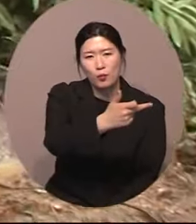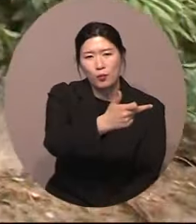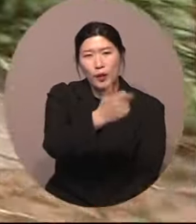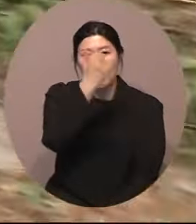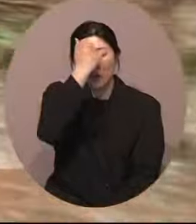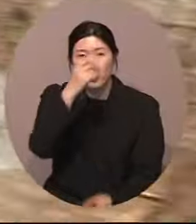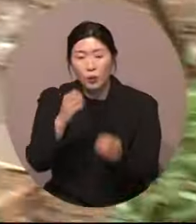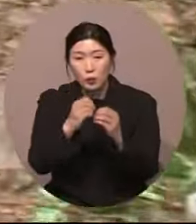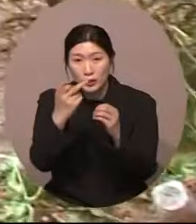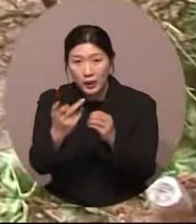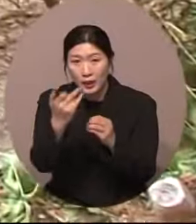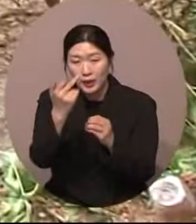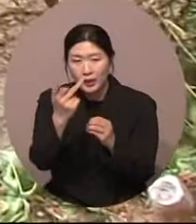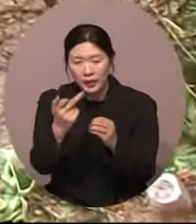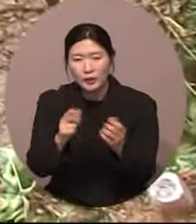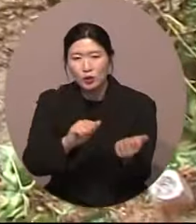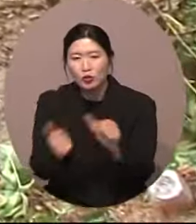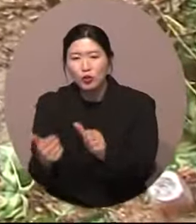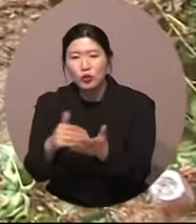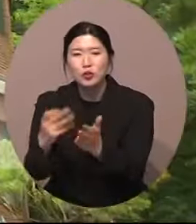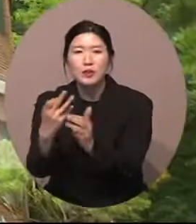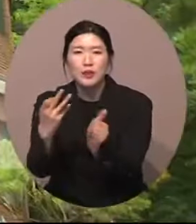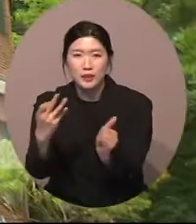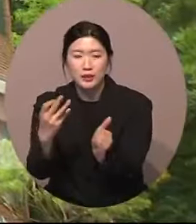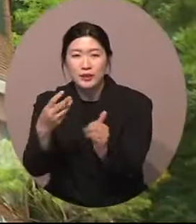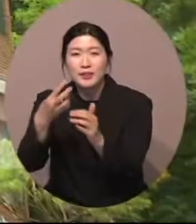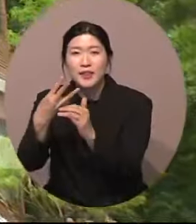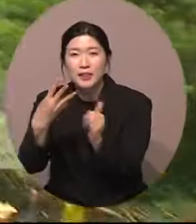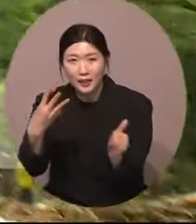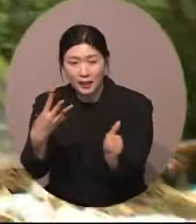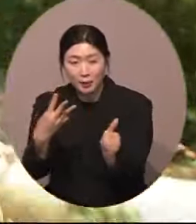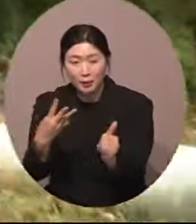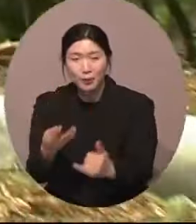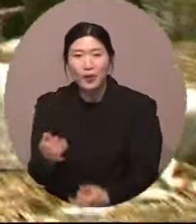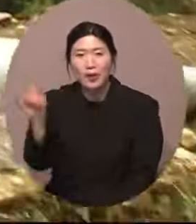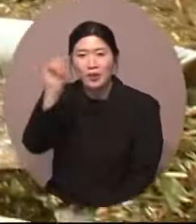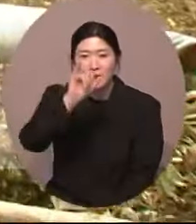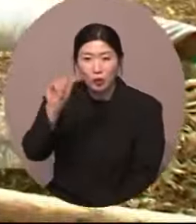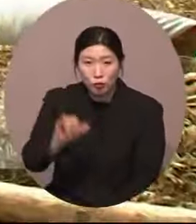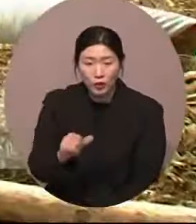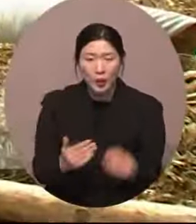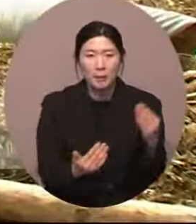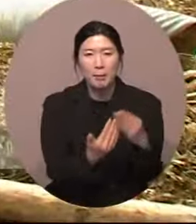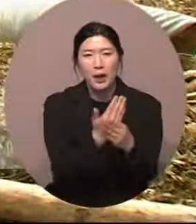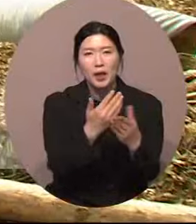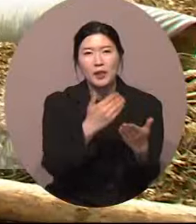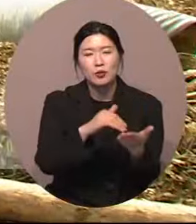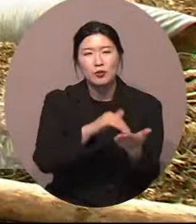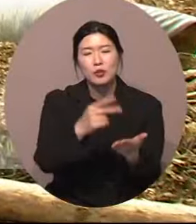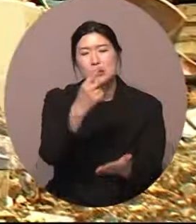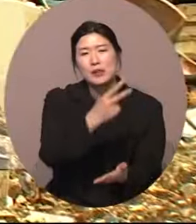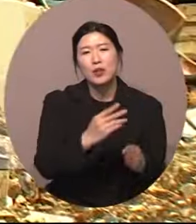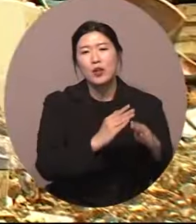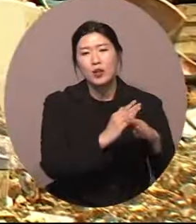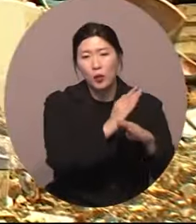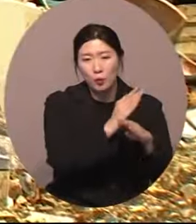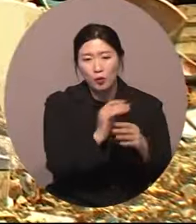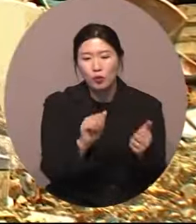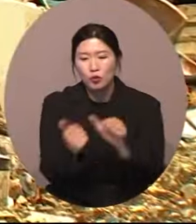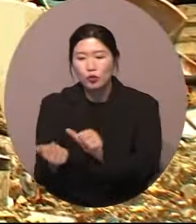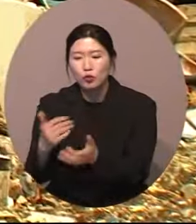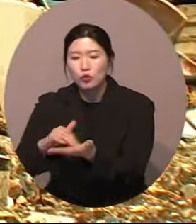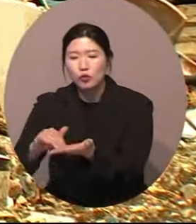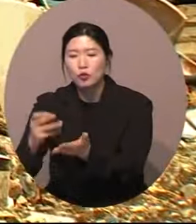청에서 명이 숨습니다 전국적으로는 2건의 산사태가 냈고 명이